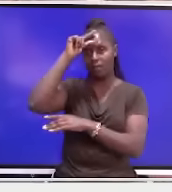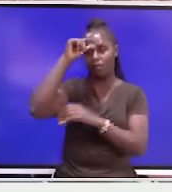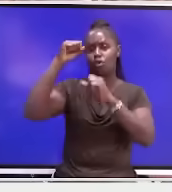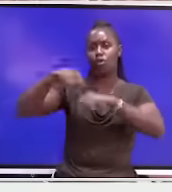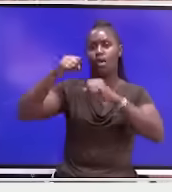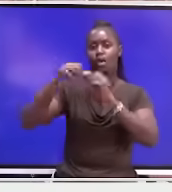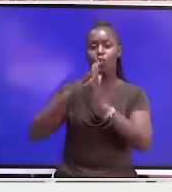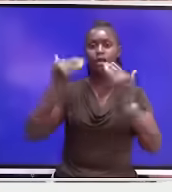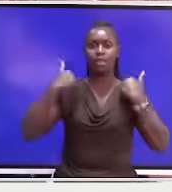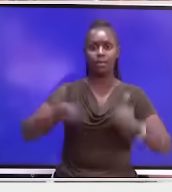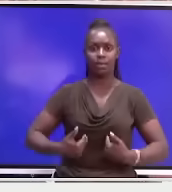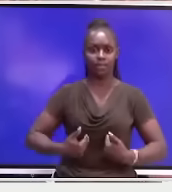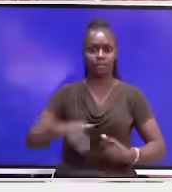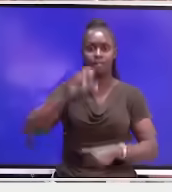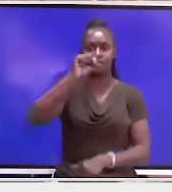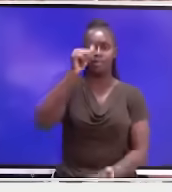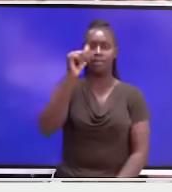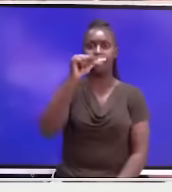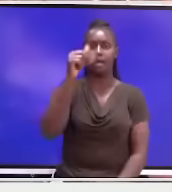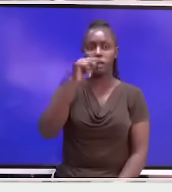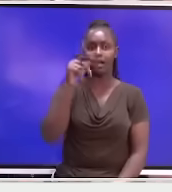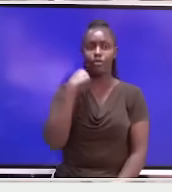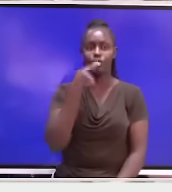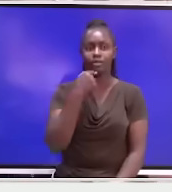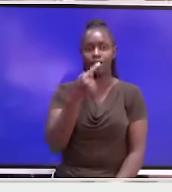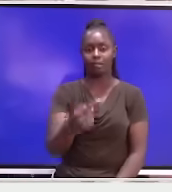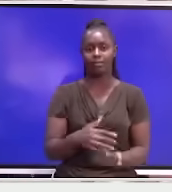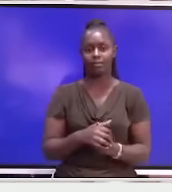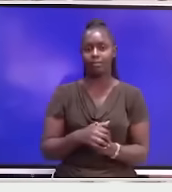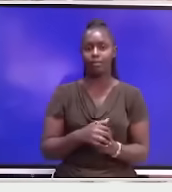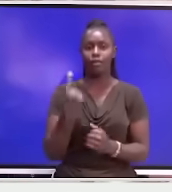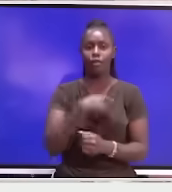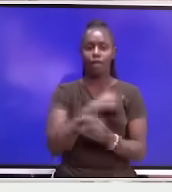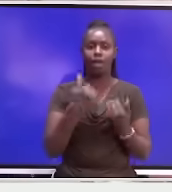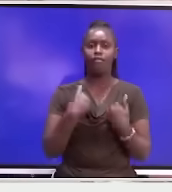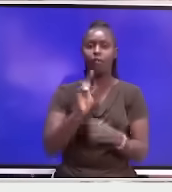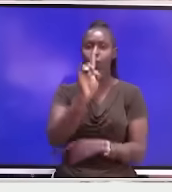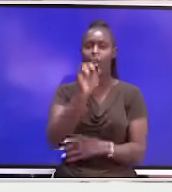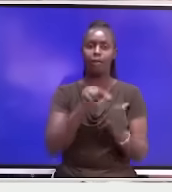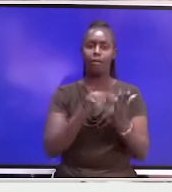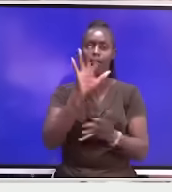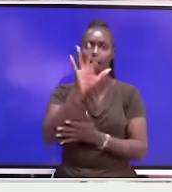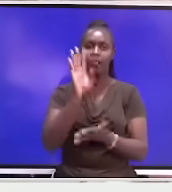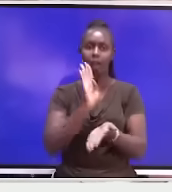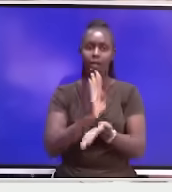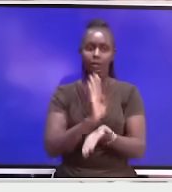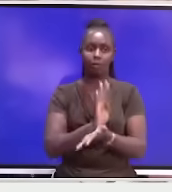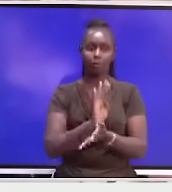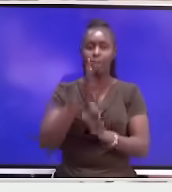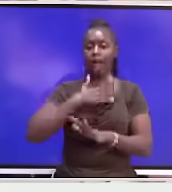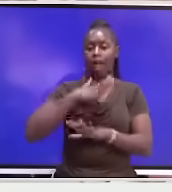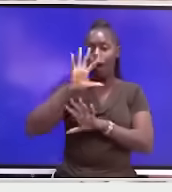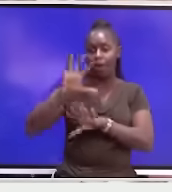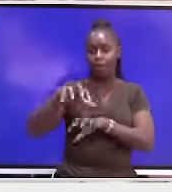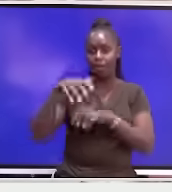mimi watu wa hapa Sagana? Hebu nione wanasema anakubaliana. Tumeweka 1.5 billion shillings. Hawa wakulima wetu wa